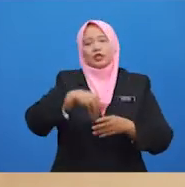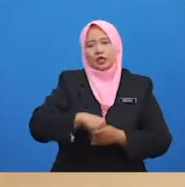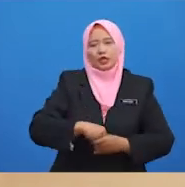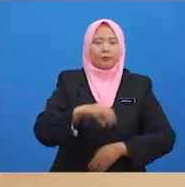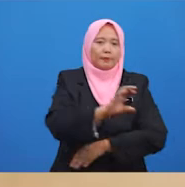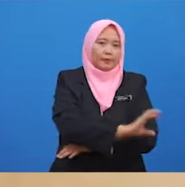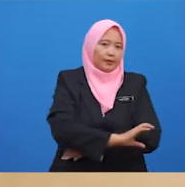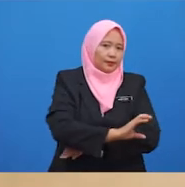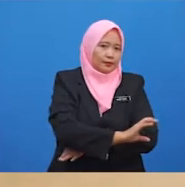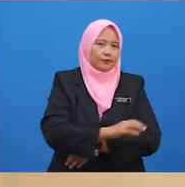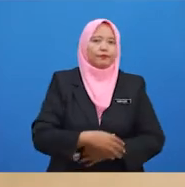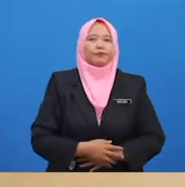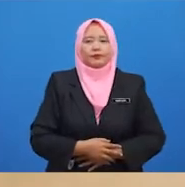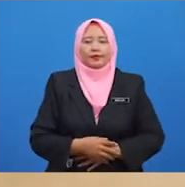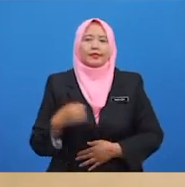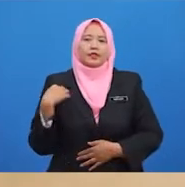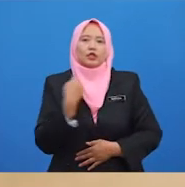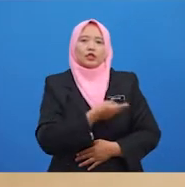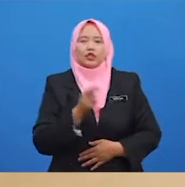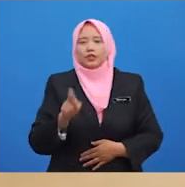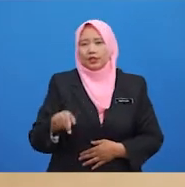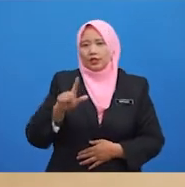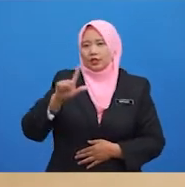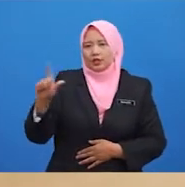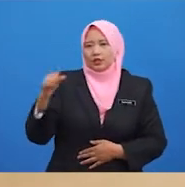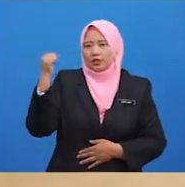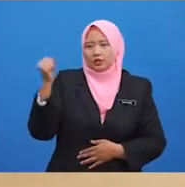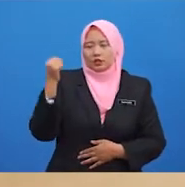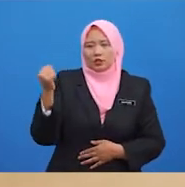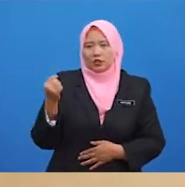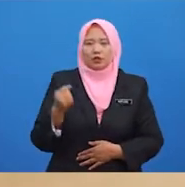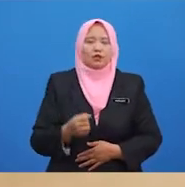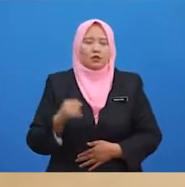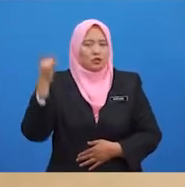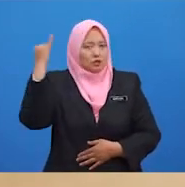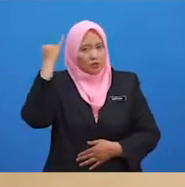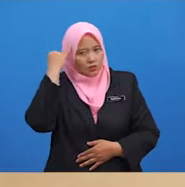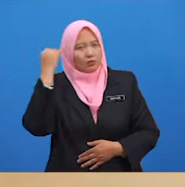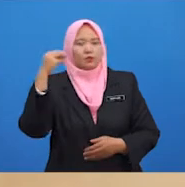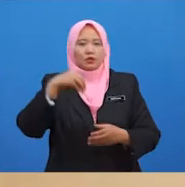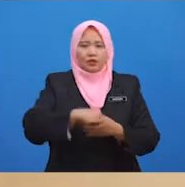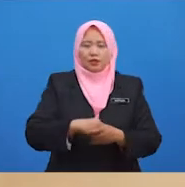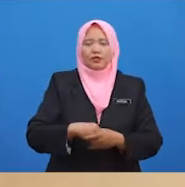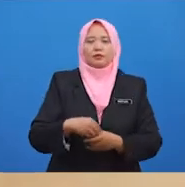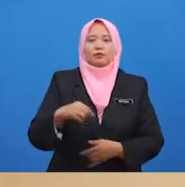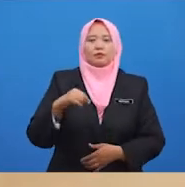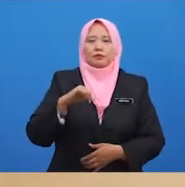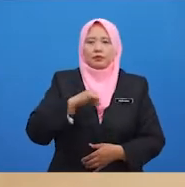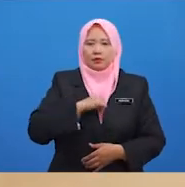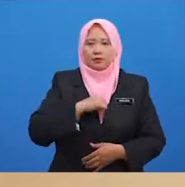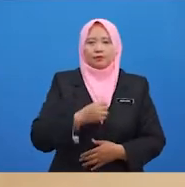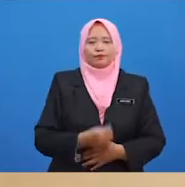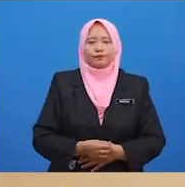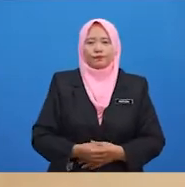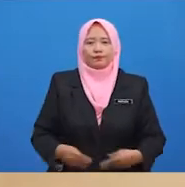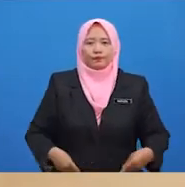Pengajaran terakhir ialah kita hendaklah sentiasa memupuk keinsafan dalam diri. Jika